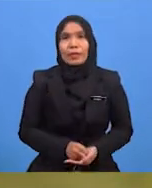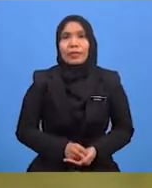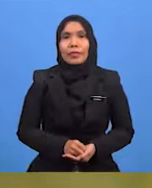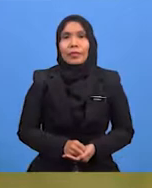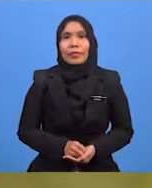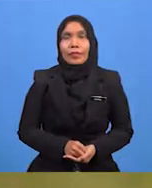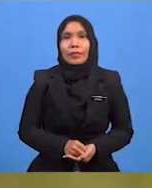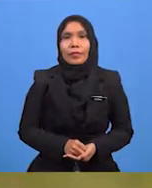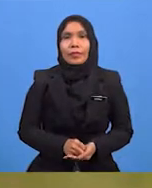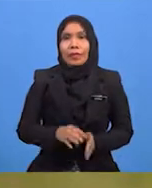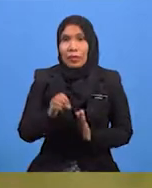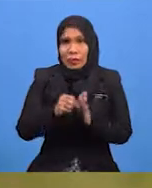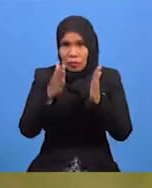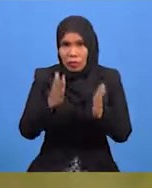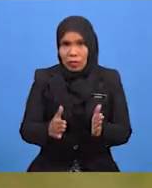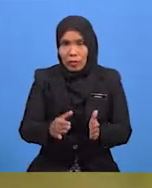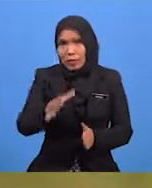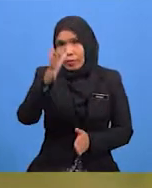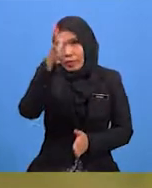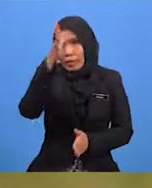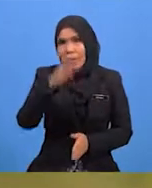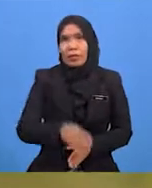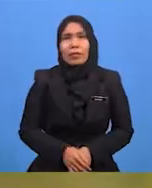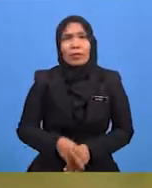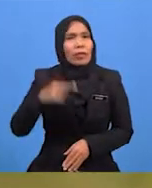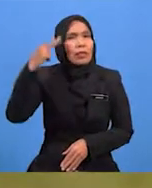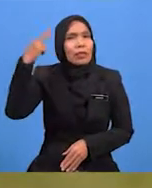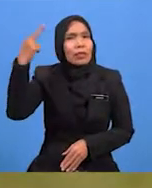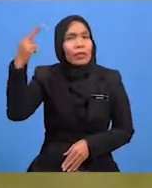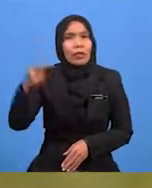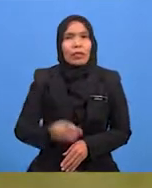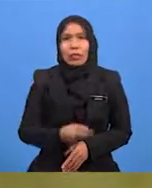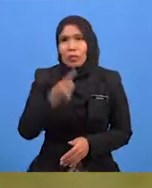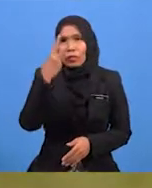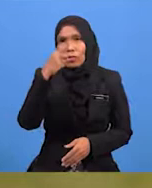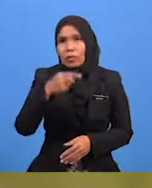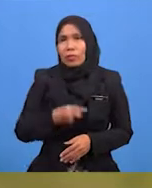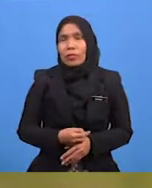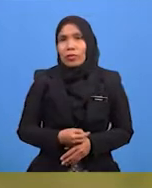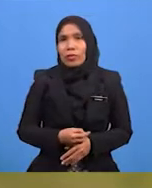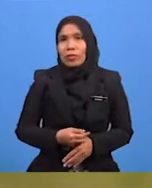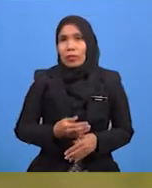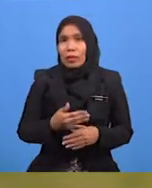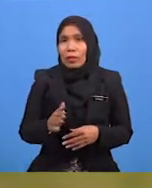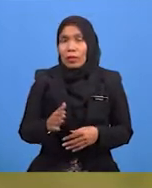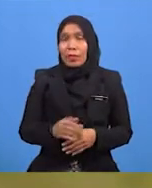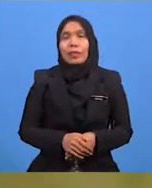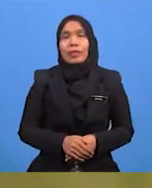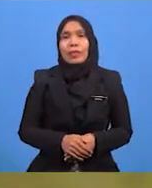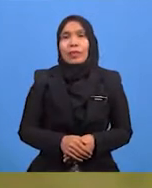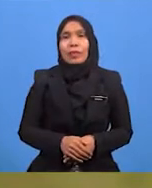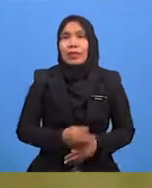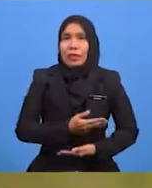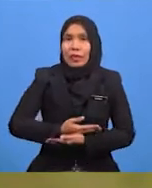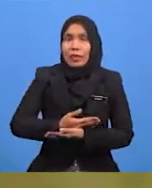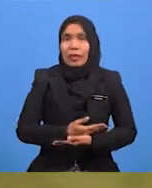watak seorang ayah berasa risau untuk melepaskan anak gadisnya hidup sendirian di